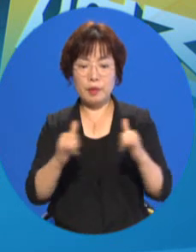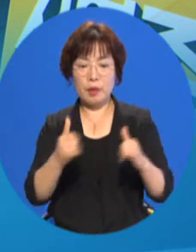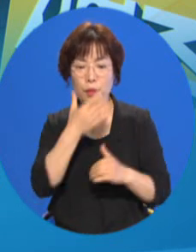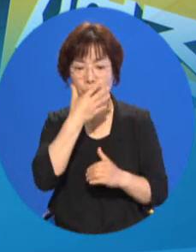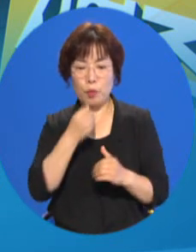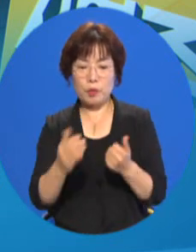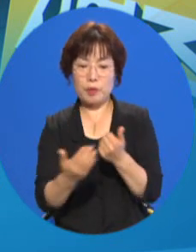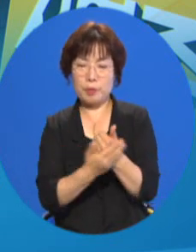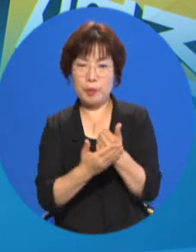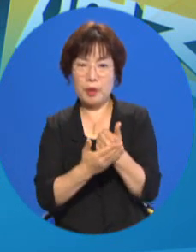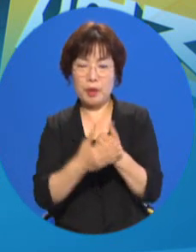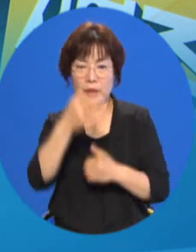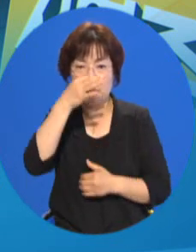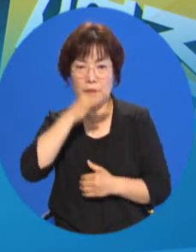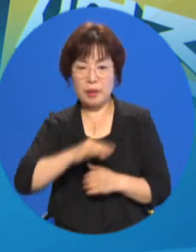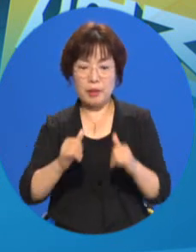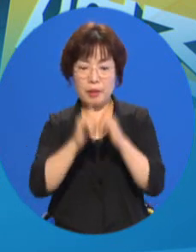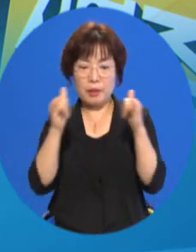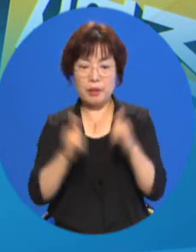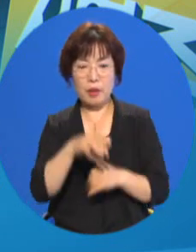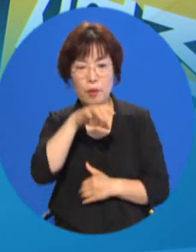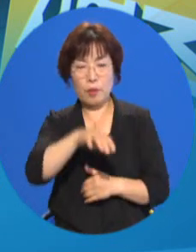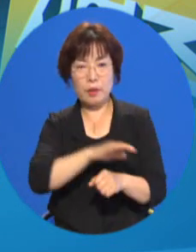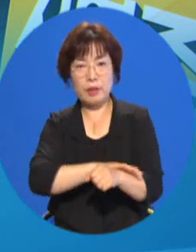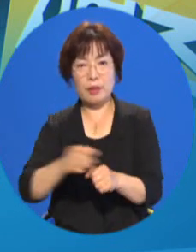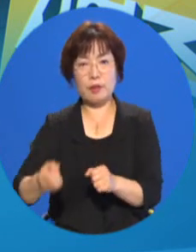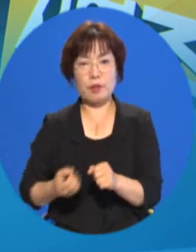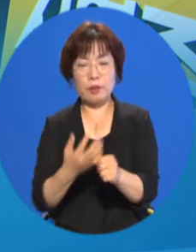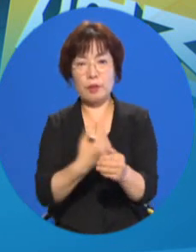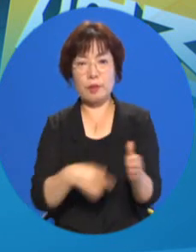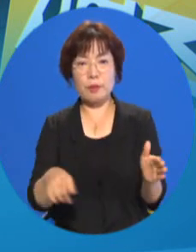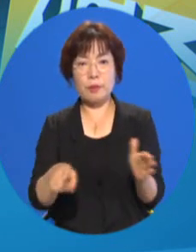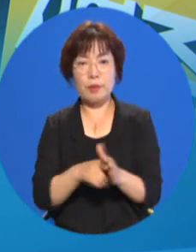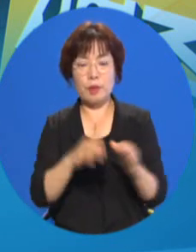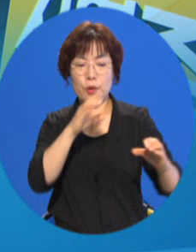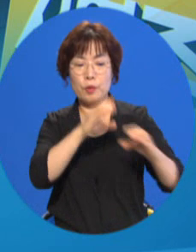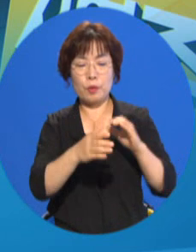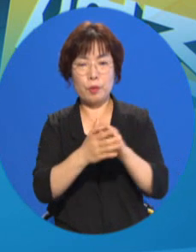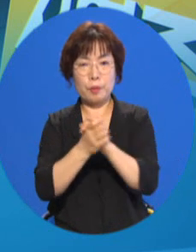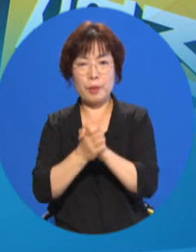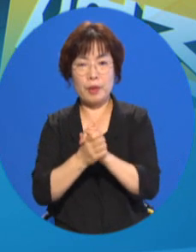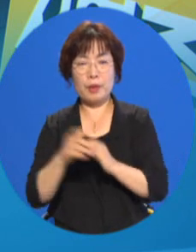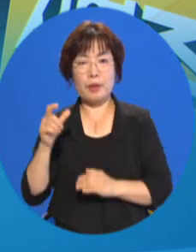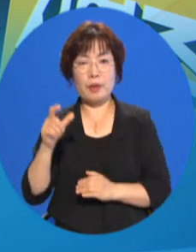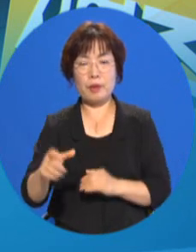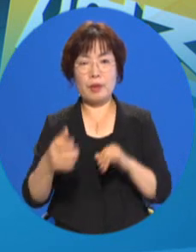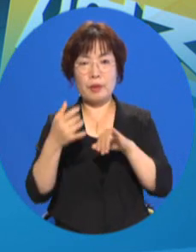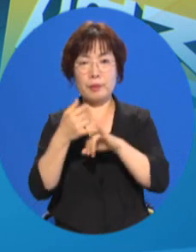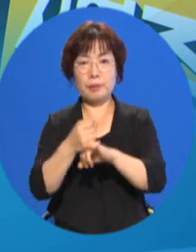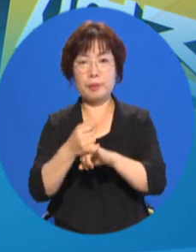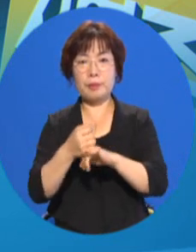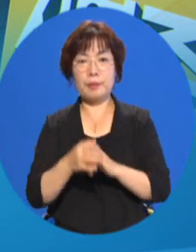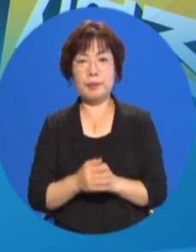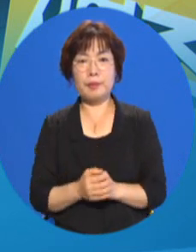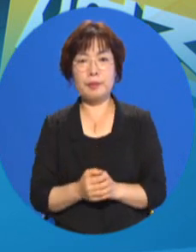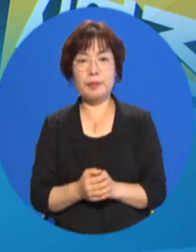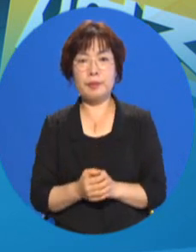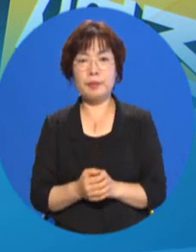복지 혜택이 효율적으로 사회 곳곳에 잘 전달될 수 있도록 소통과 협력을 강화하기로 했습니다. 김종수